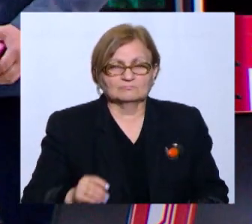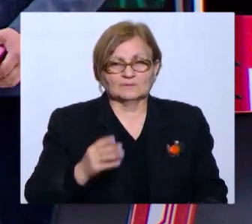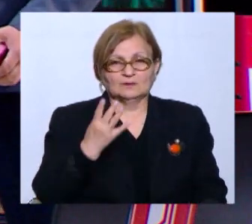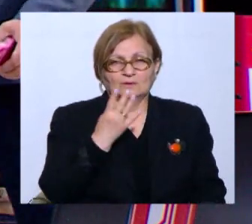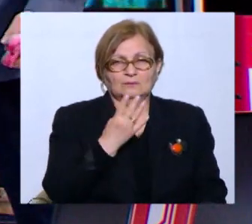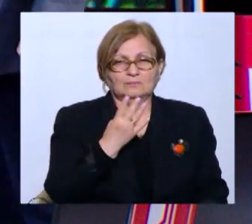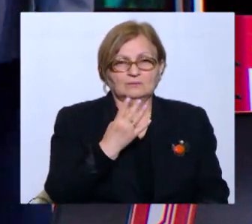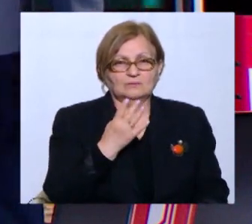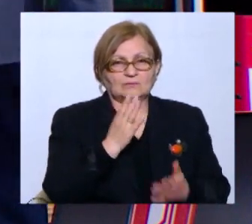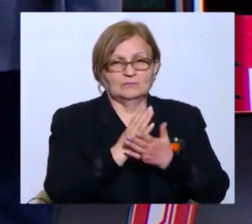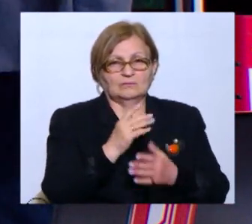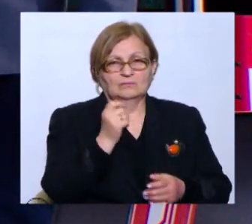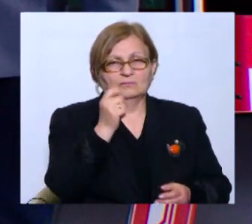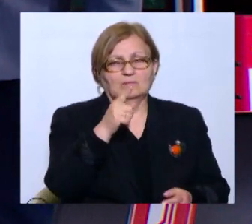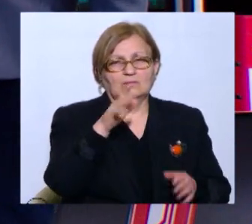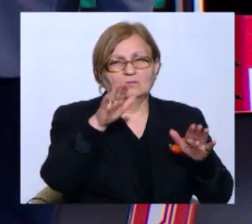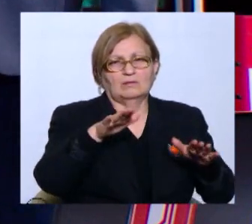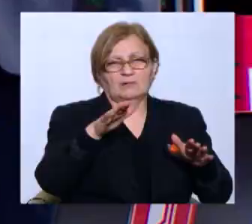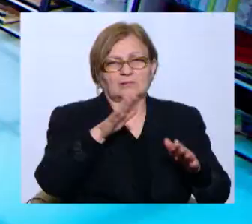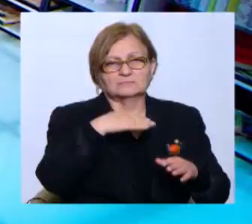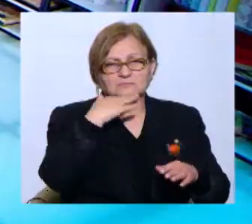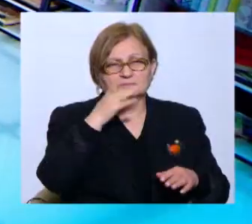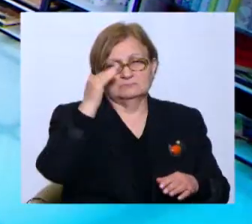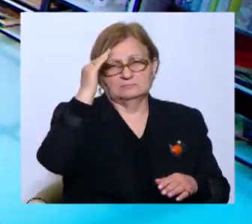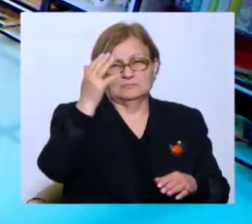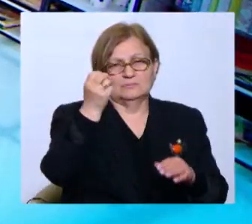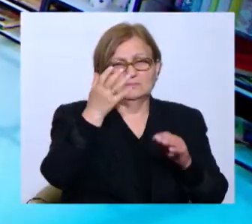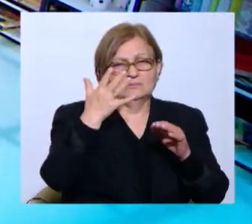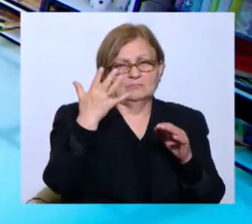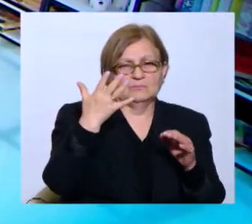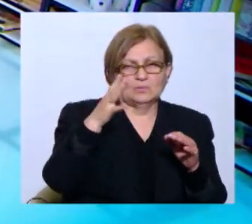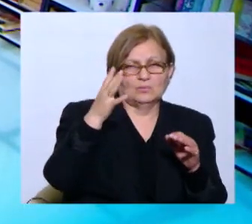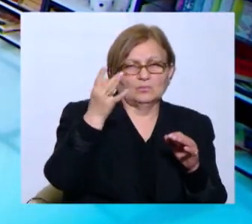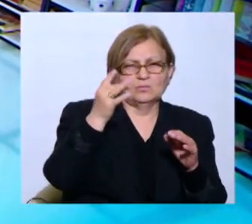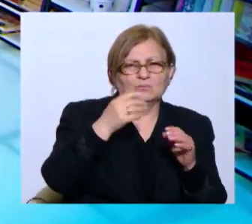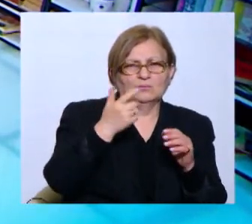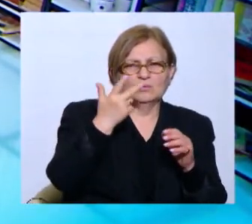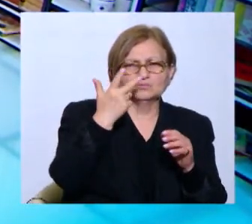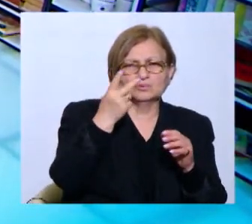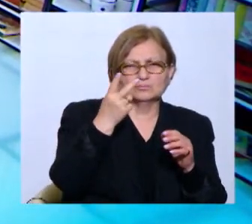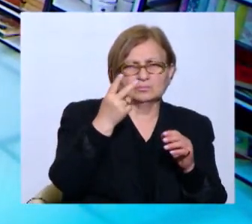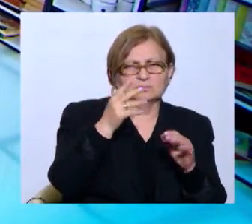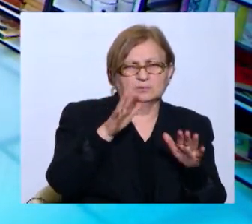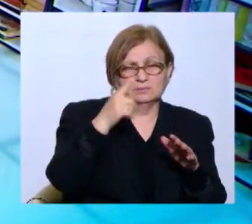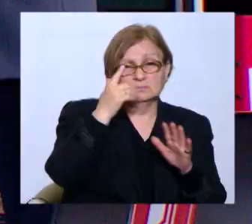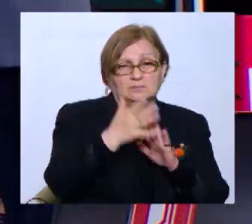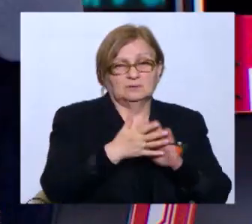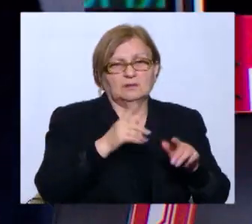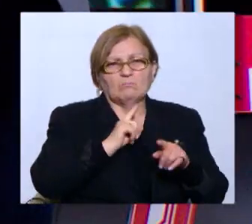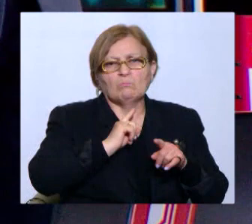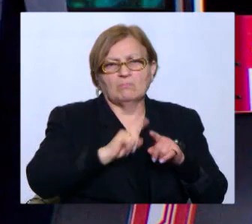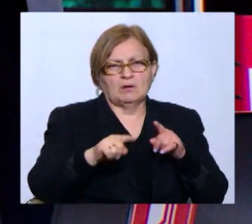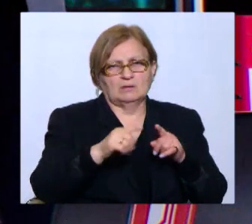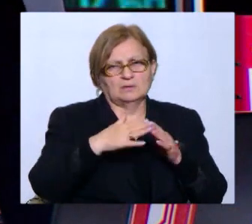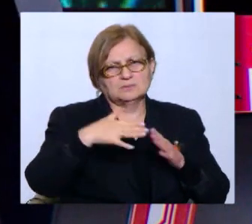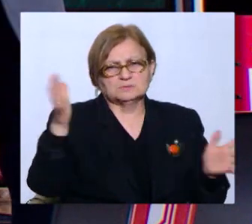4-ისთვის ჩვენ გვაქვს 16. 16 უკვე აქ არეტება და ახობით ეს წერტილი გვაქვს. 5-ისთვის ჩვენ გვაქვს 2/5 ხარისხი უკვე 32. ხო ხდებით რა სტრაფად იზრდება